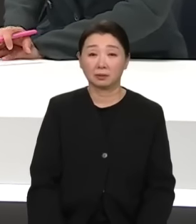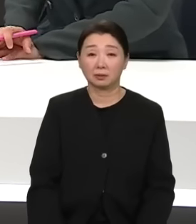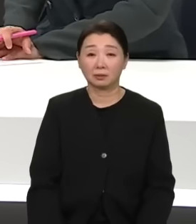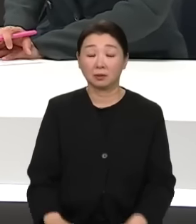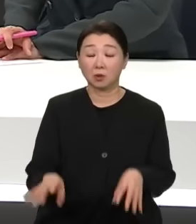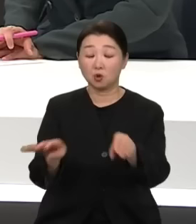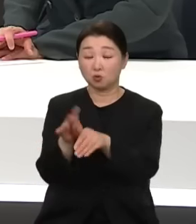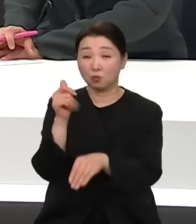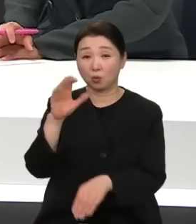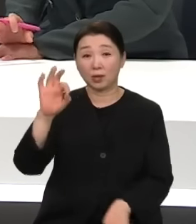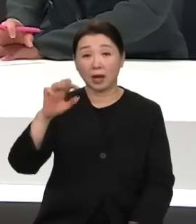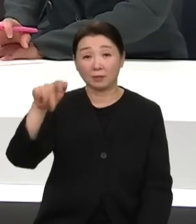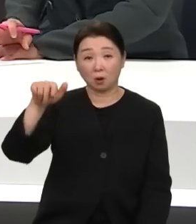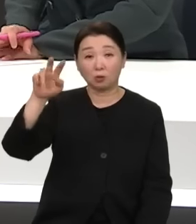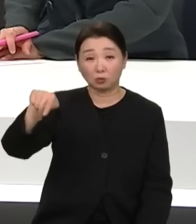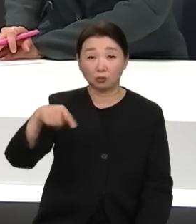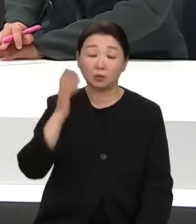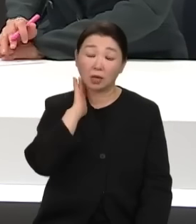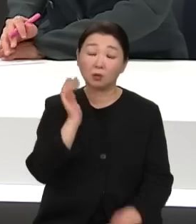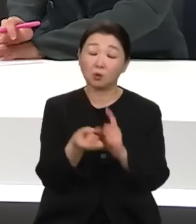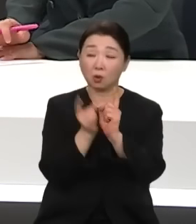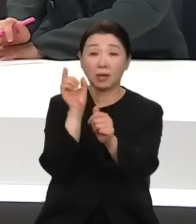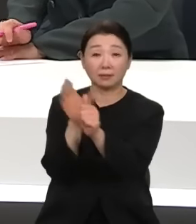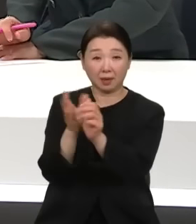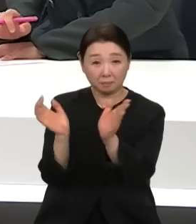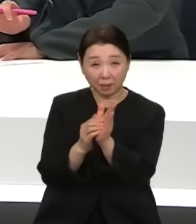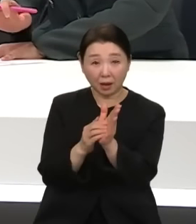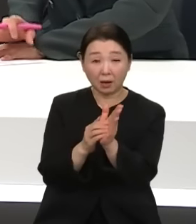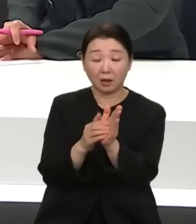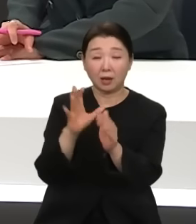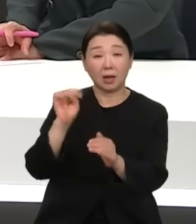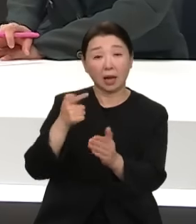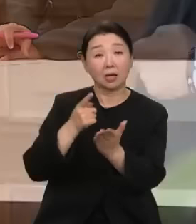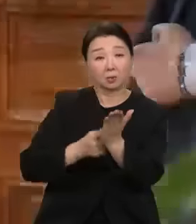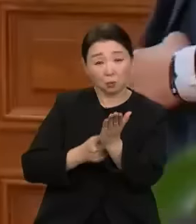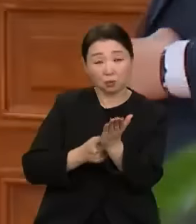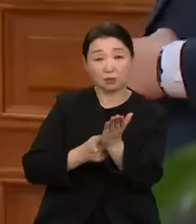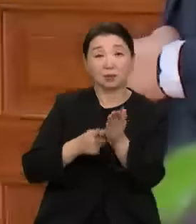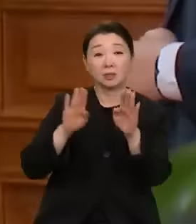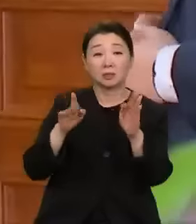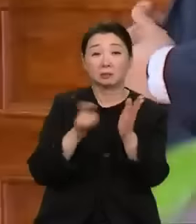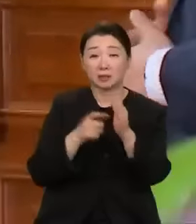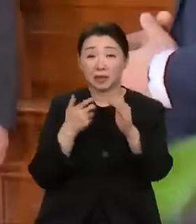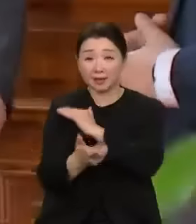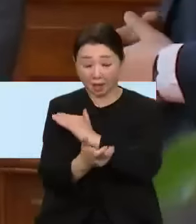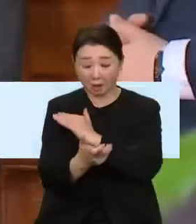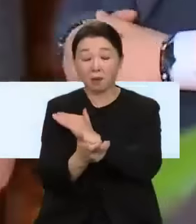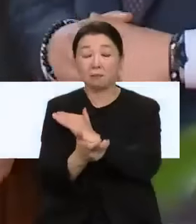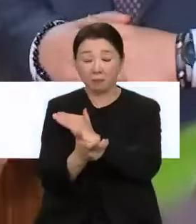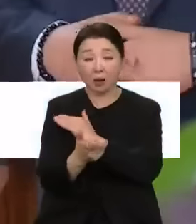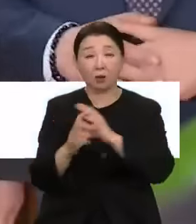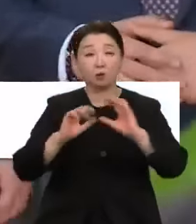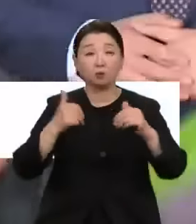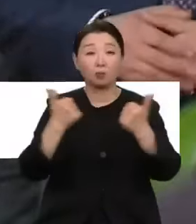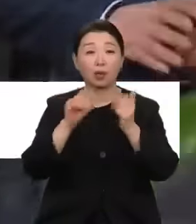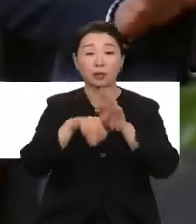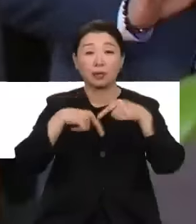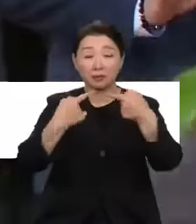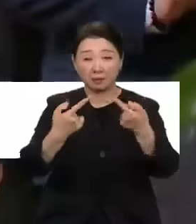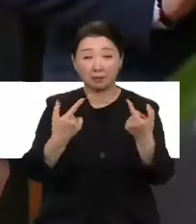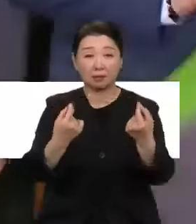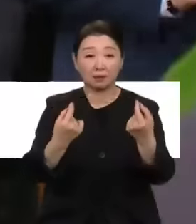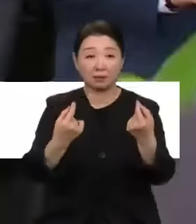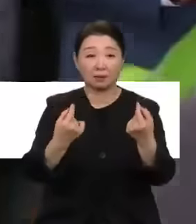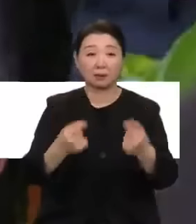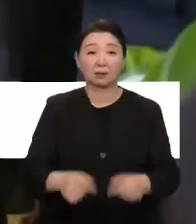국무총리가이 대통령 권한 대행을 맡게 되는데요 현총리 현재이 비상 개을 의결한 국무회의에 참석한 걸로